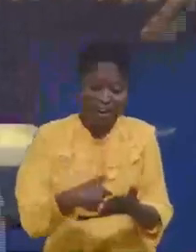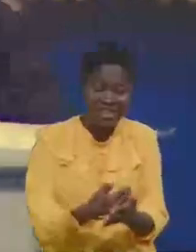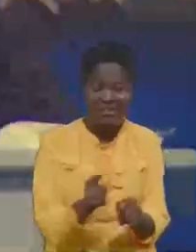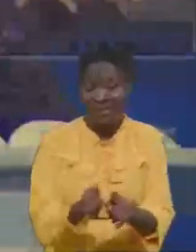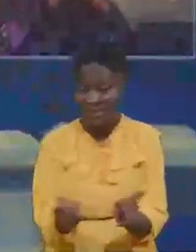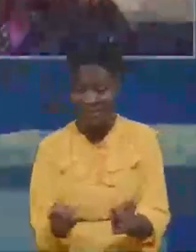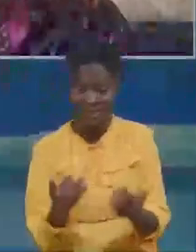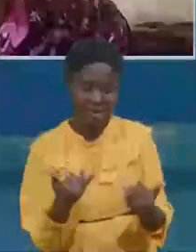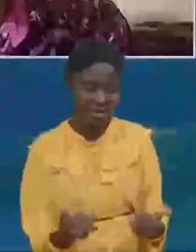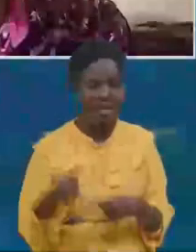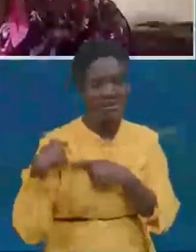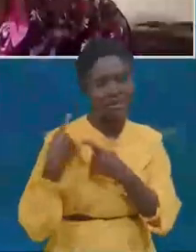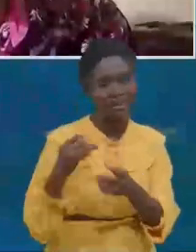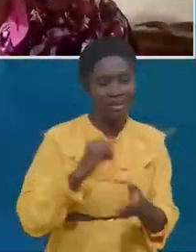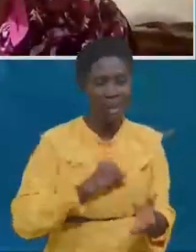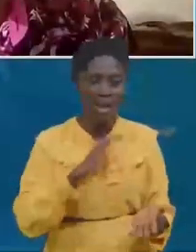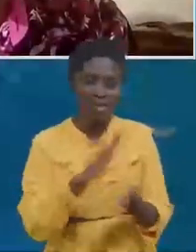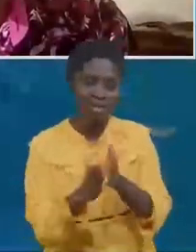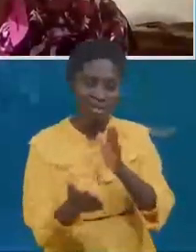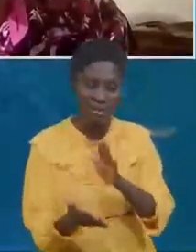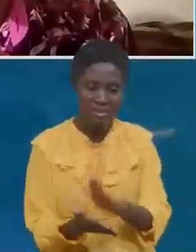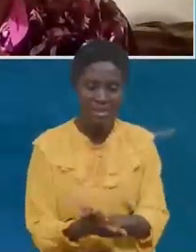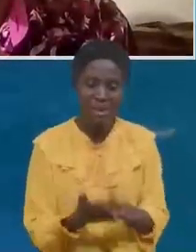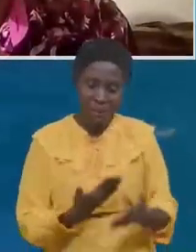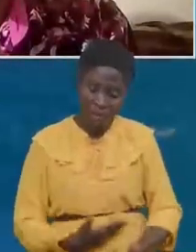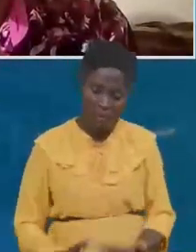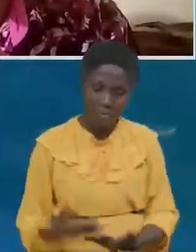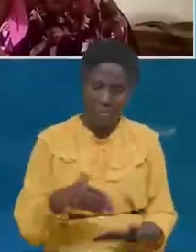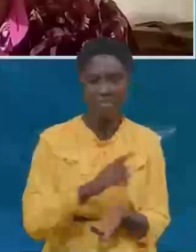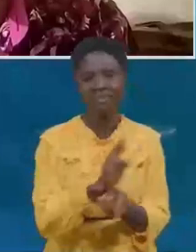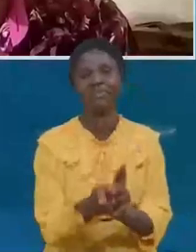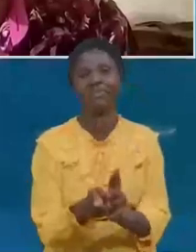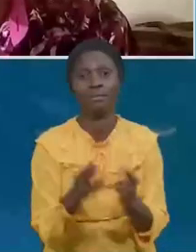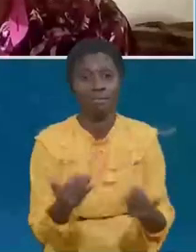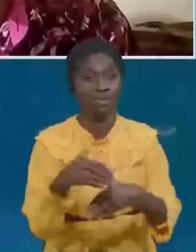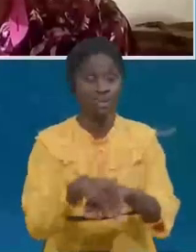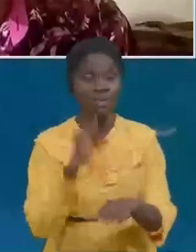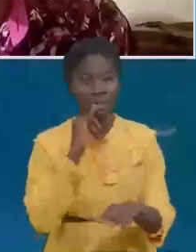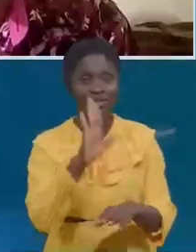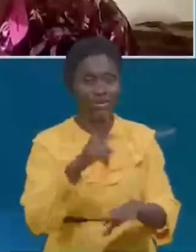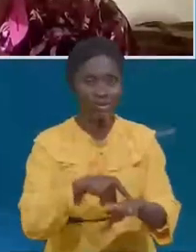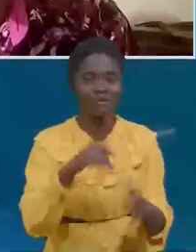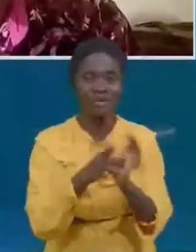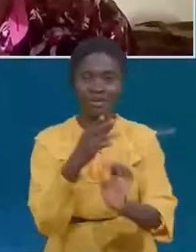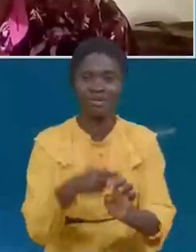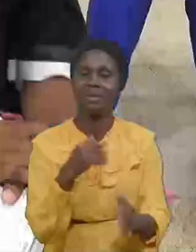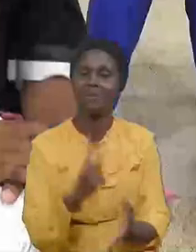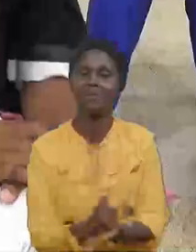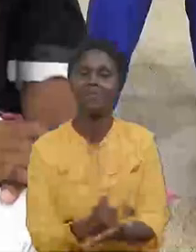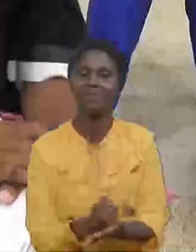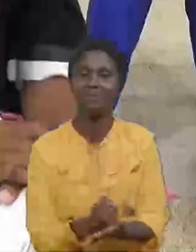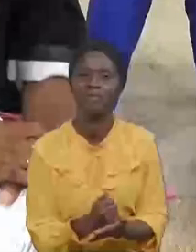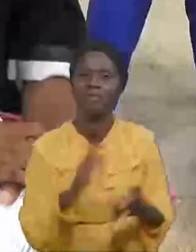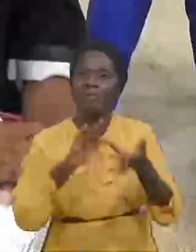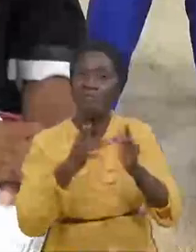sont différentes maintenant depuis que je suis né de nouveau. Aujourd'hui, c'est votre